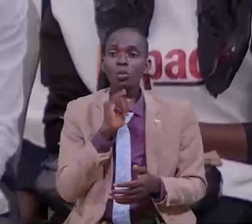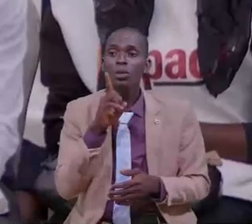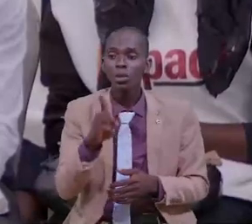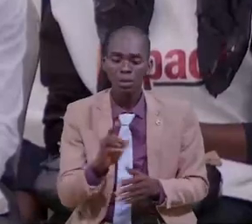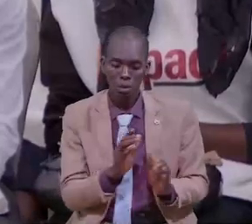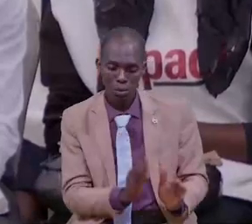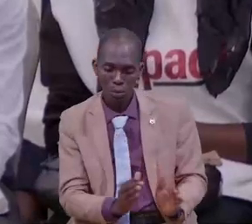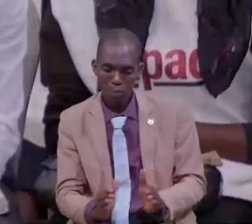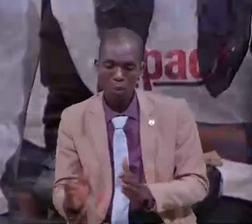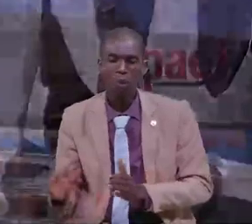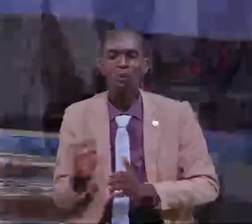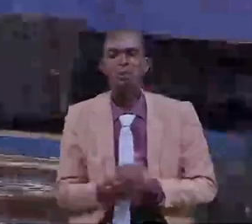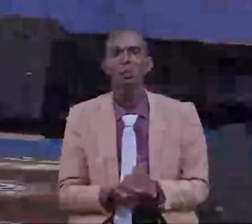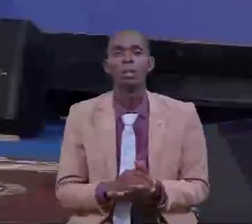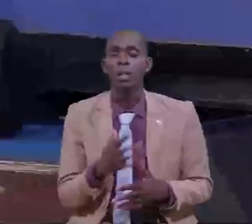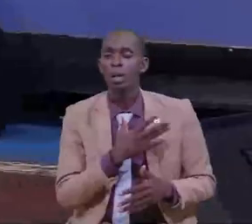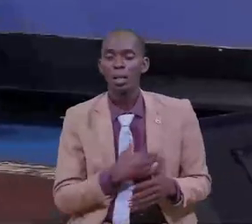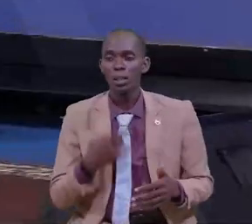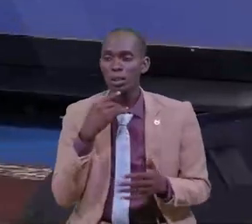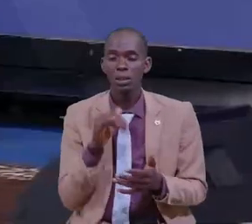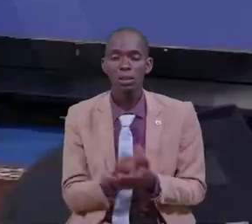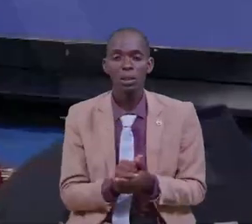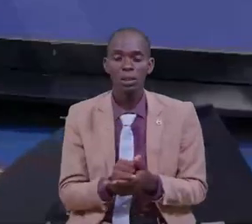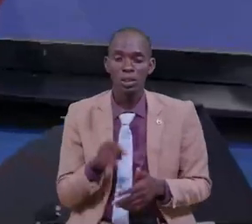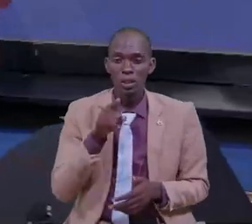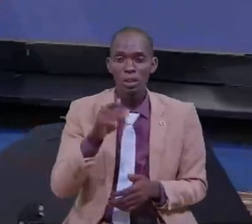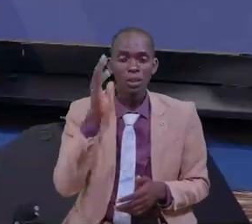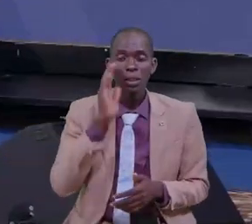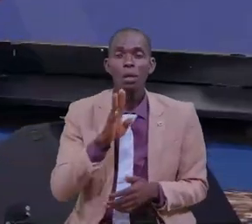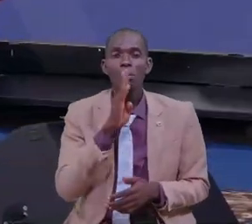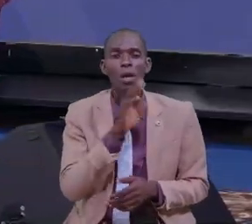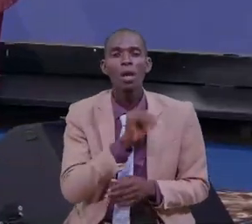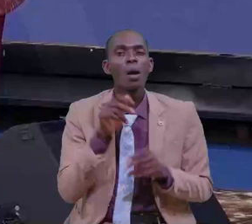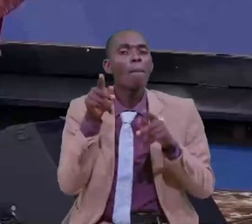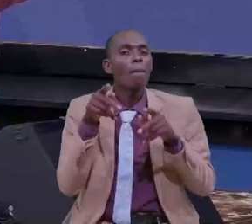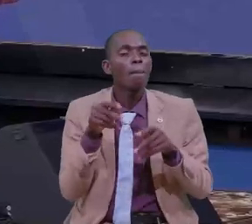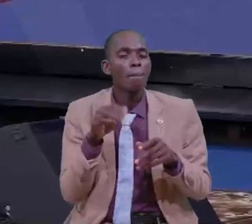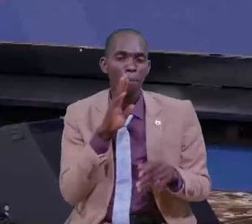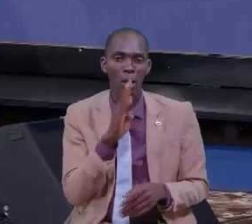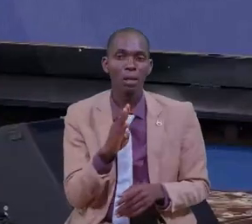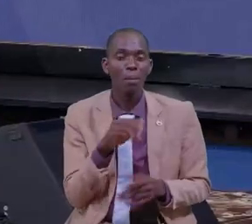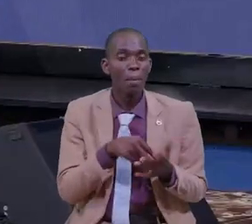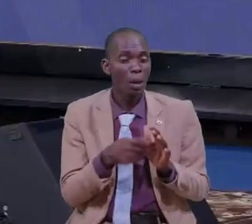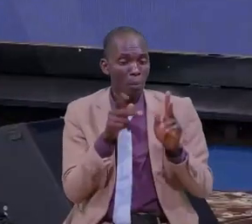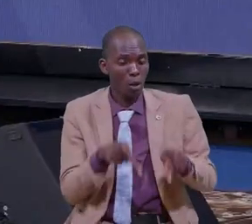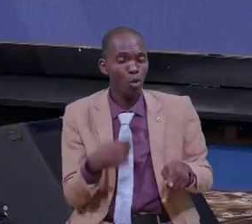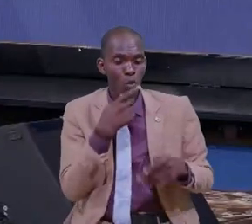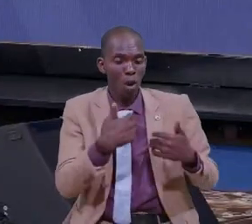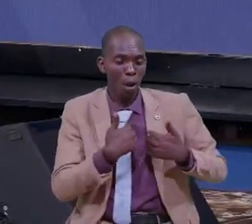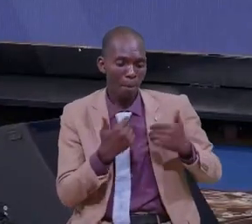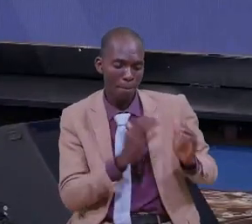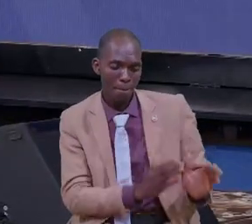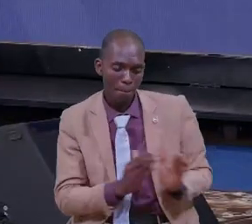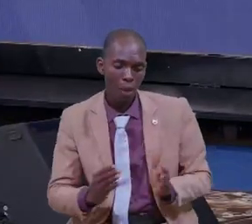planté et planifié. Et il dit, il sera celui qui a une vie